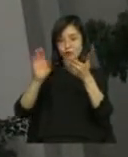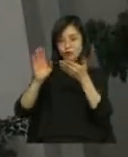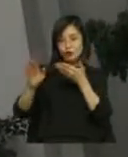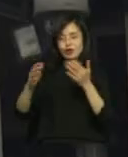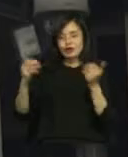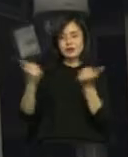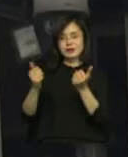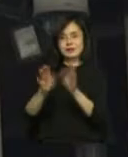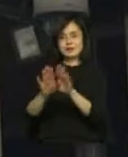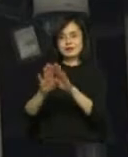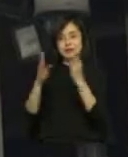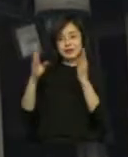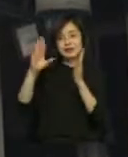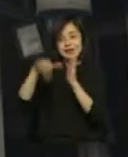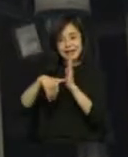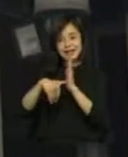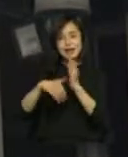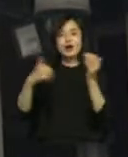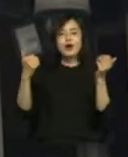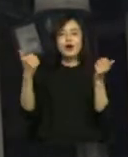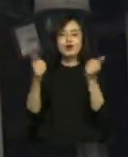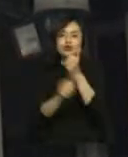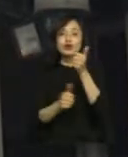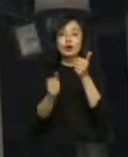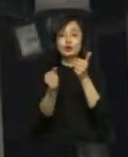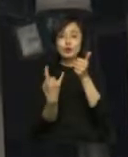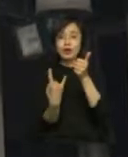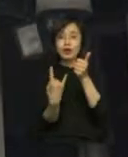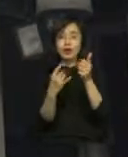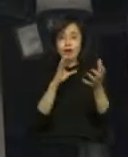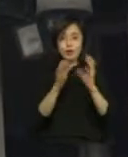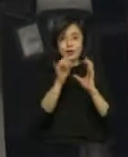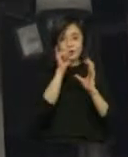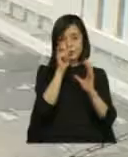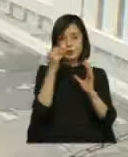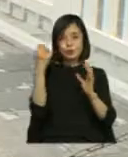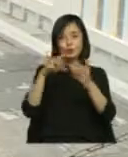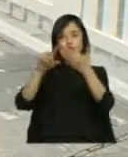임시의회 도시계획관리위원회와 9월 열리는 서울시의회